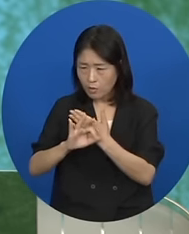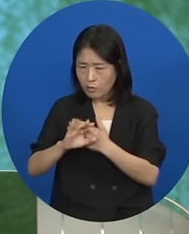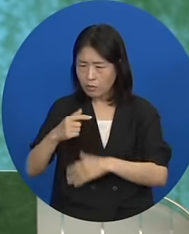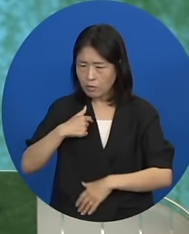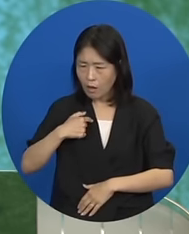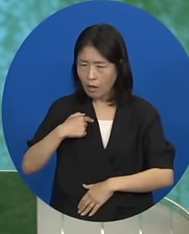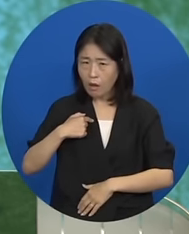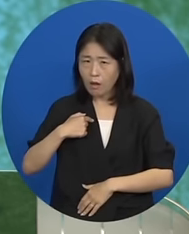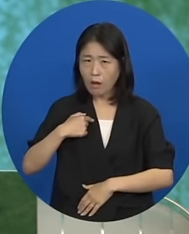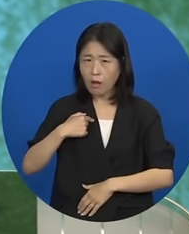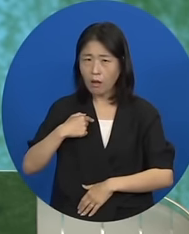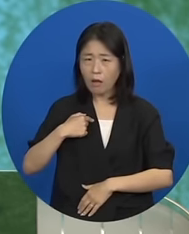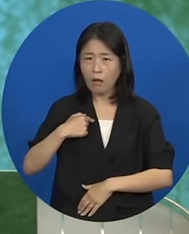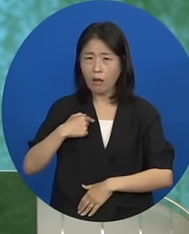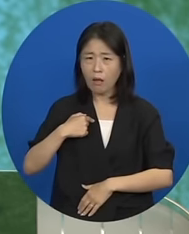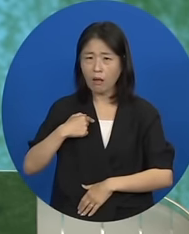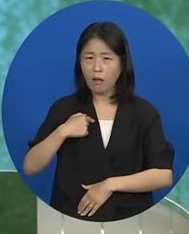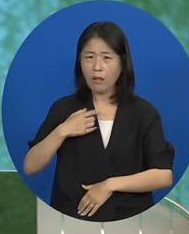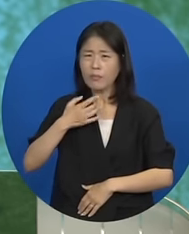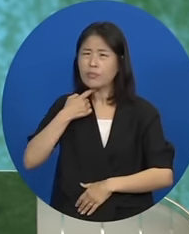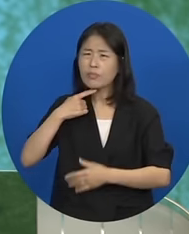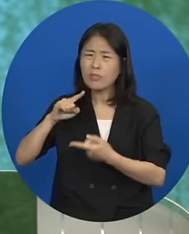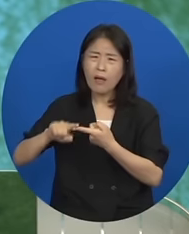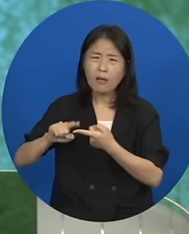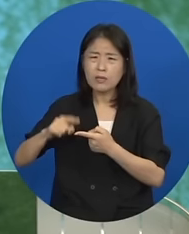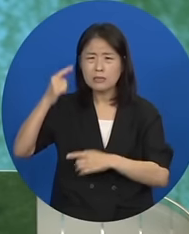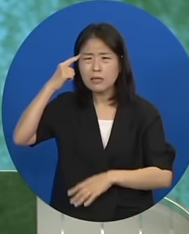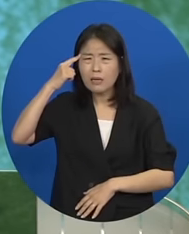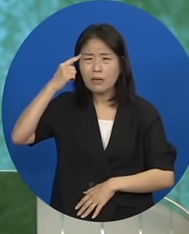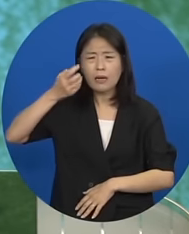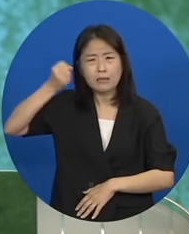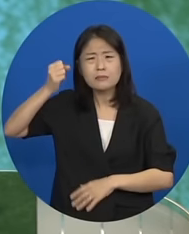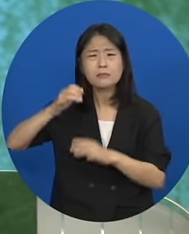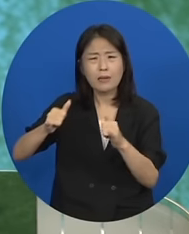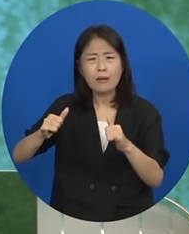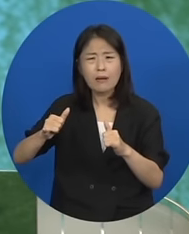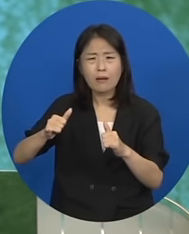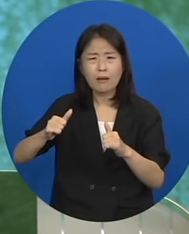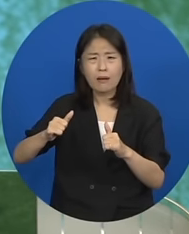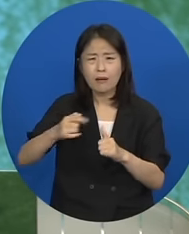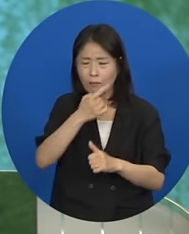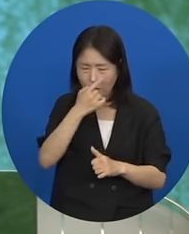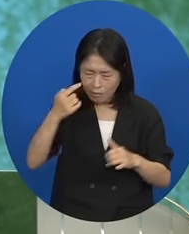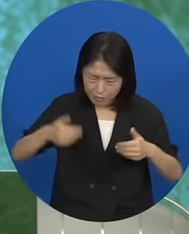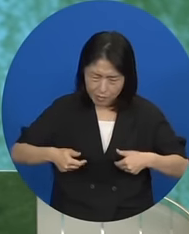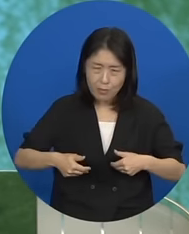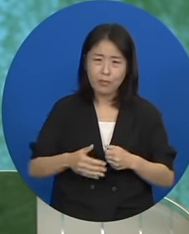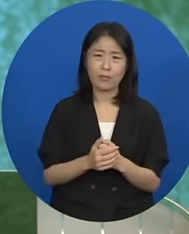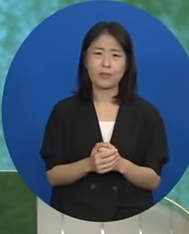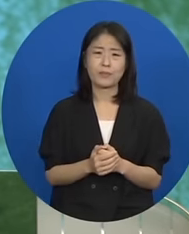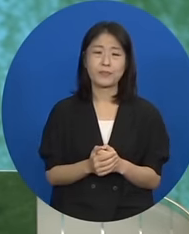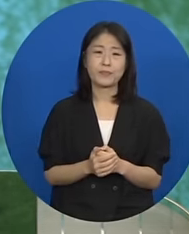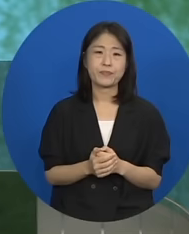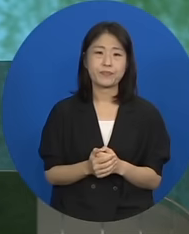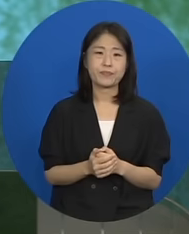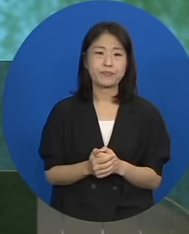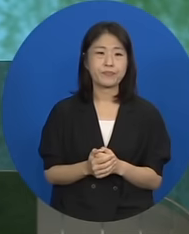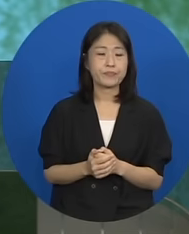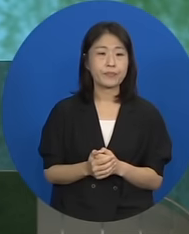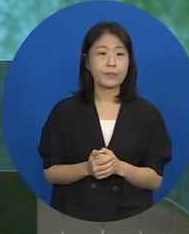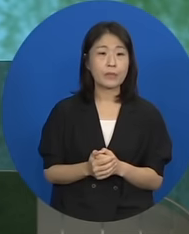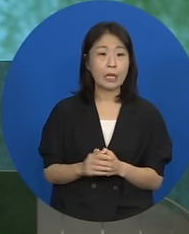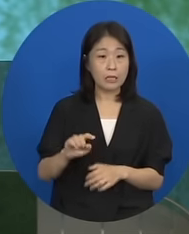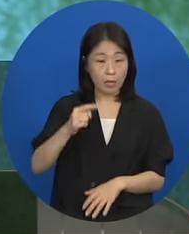사람입니까 자 그렇게 돌아온 그 사람에게 감사를 하자 예수님이 그에게 어떤 은혜를 더 베푸시며 19절 이죠